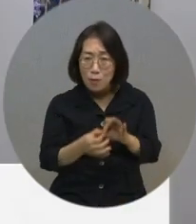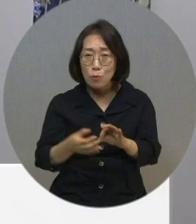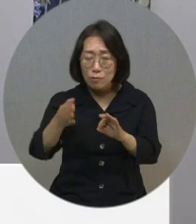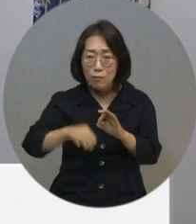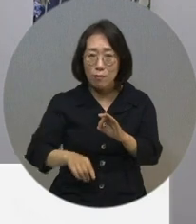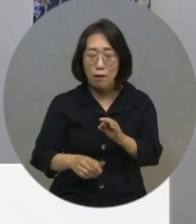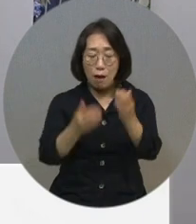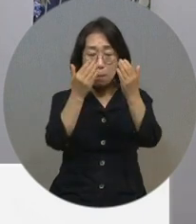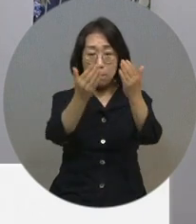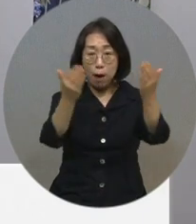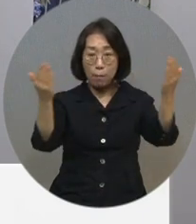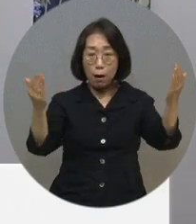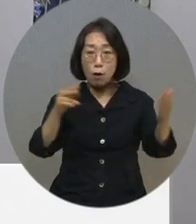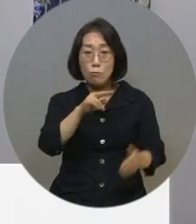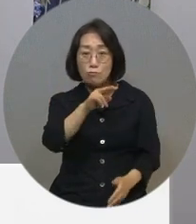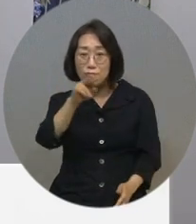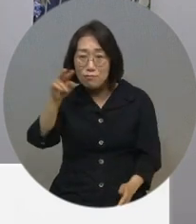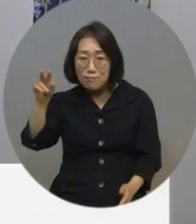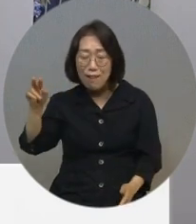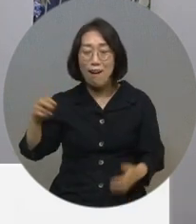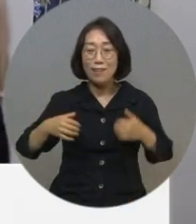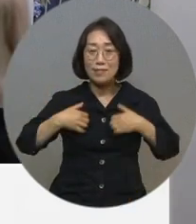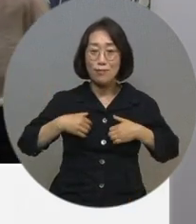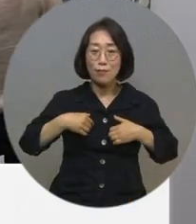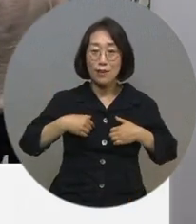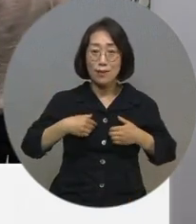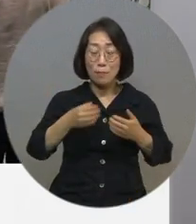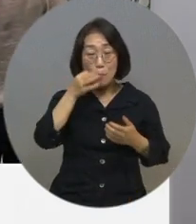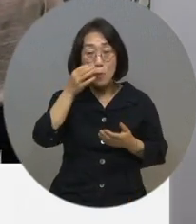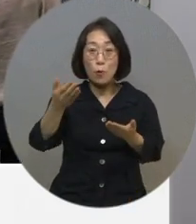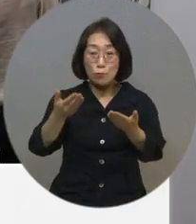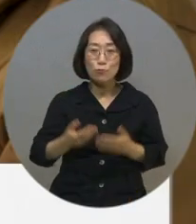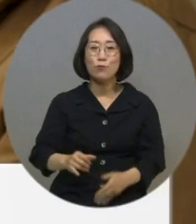관람객들의 눈과 마음을 즐겁게 해주고 있는데요.